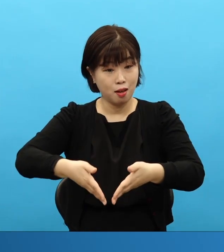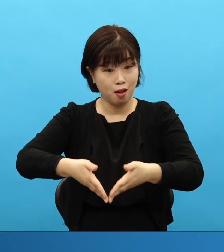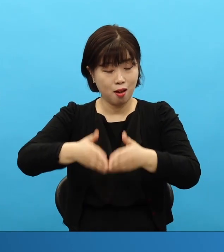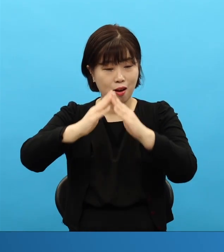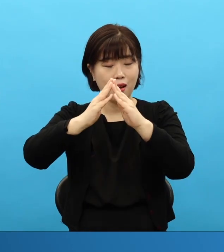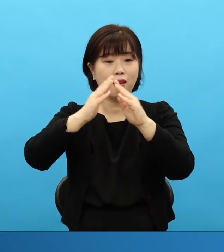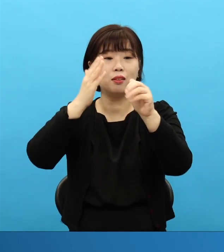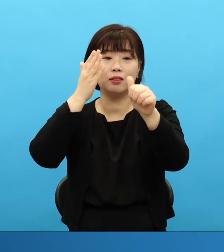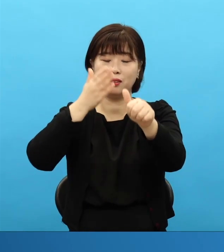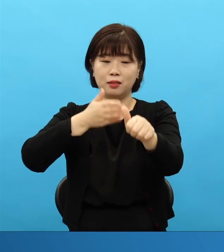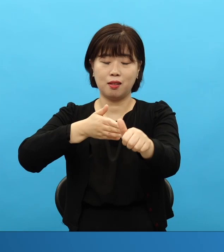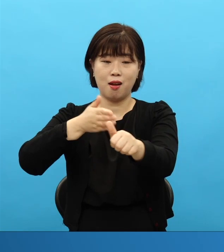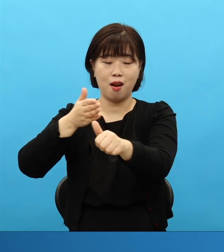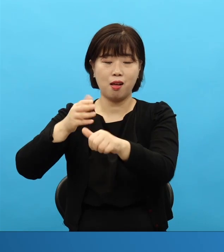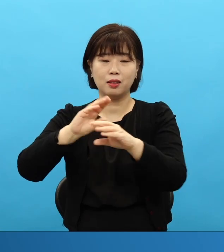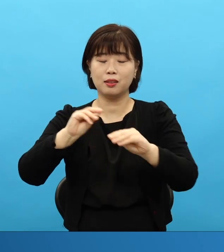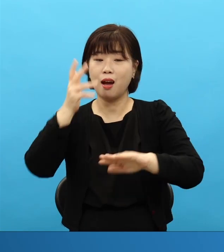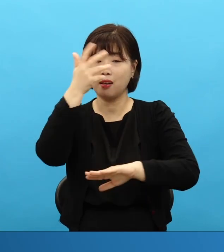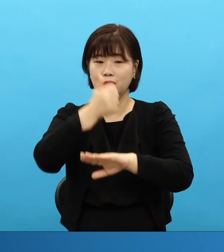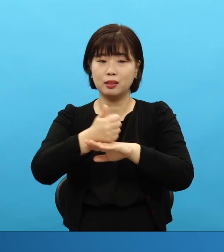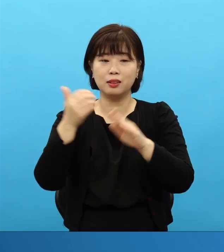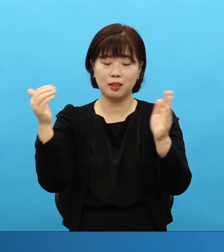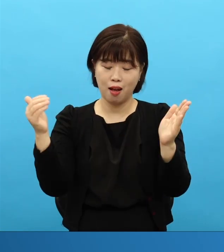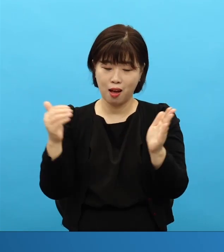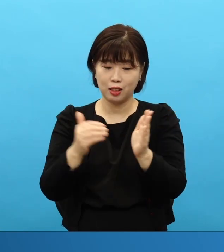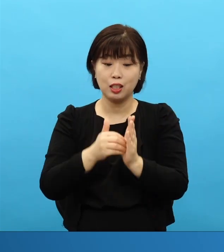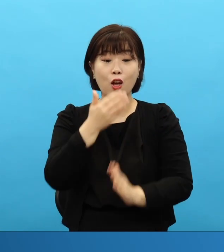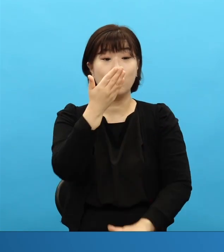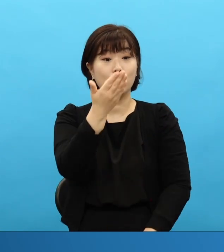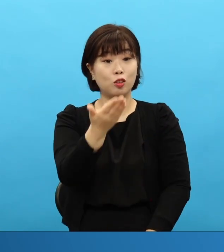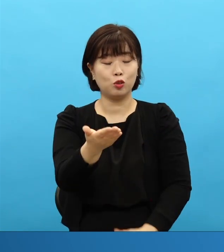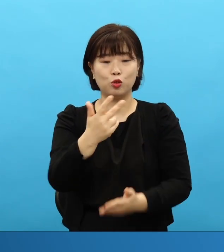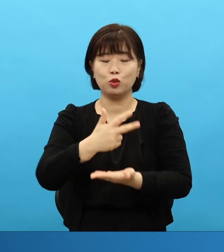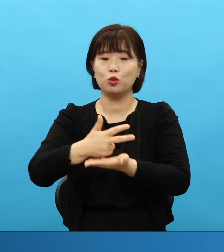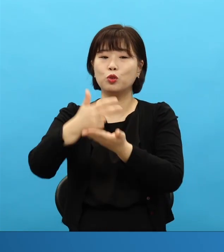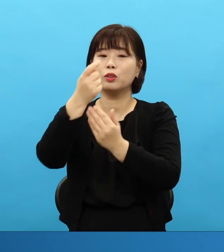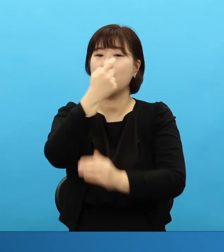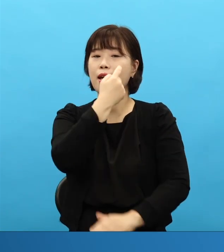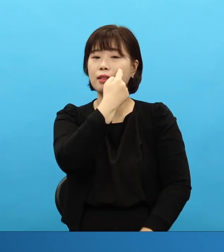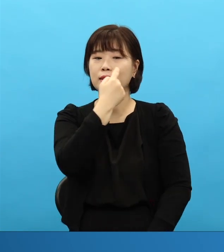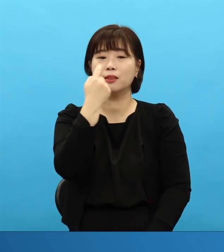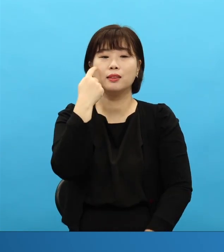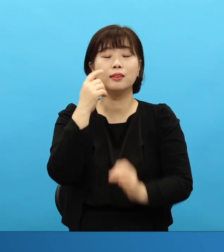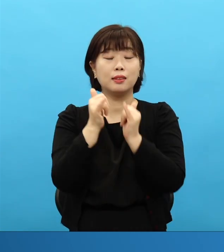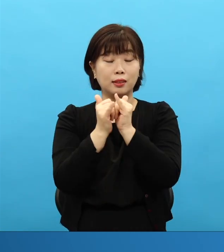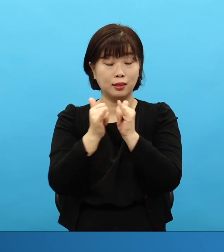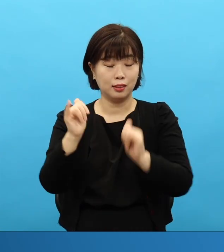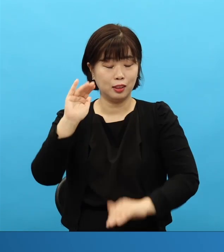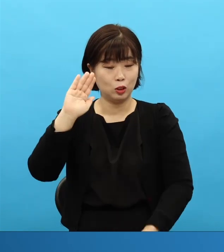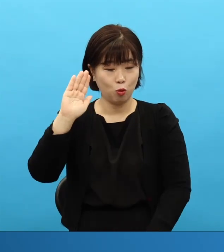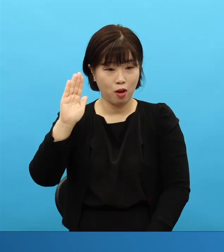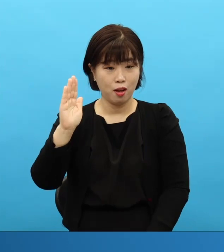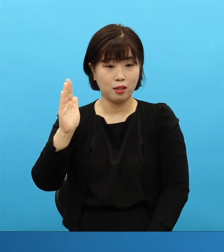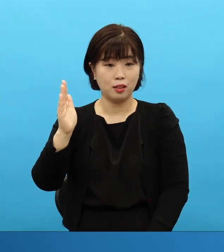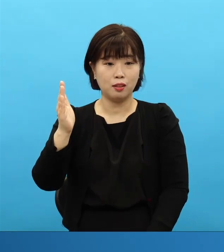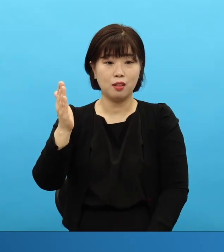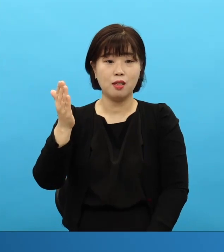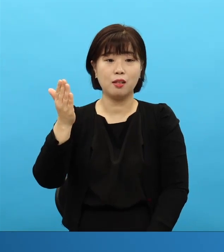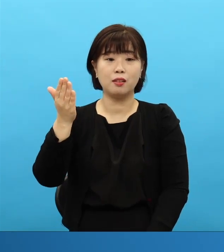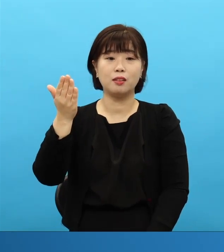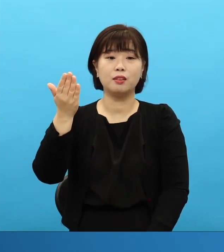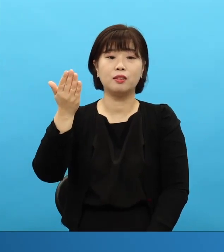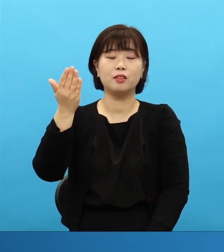일어나라. 땅 끝까지 너 주의 증인 되리라.